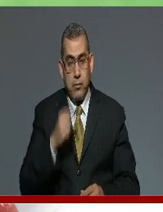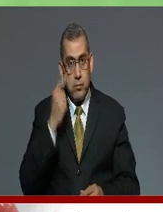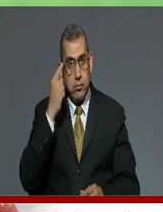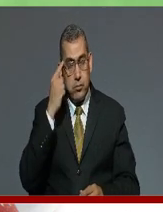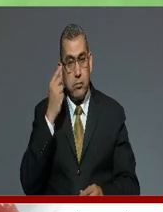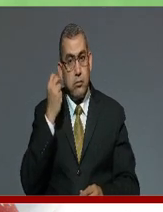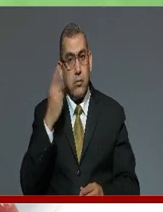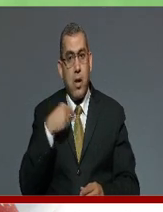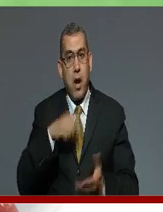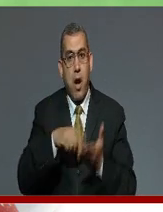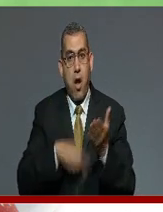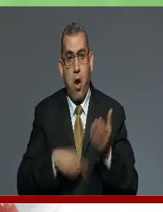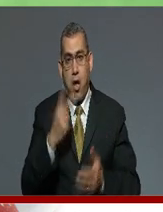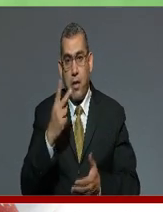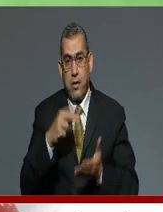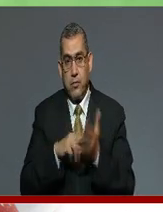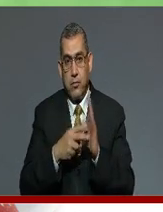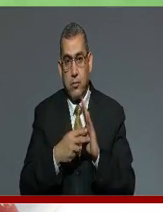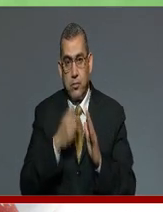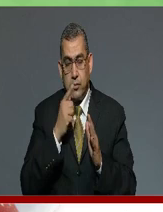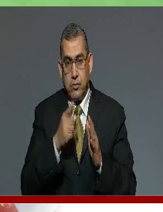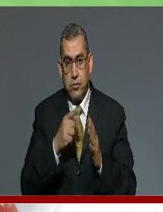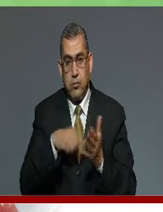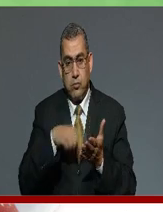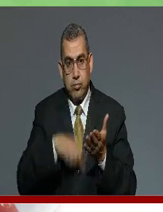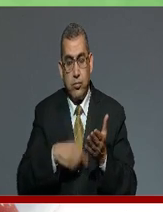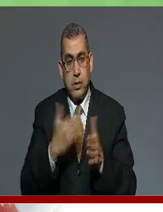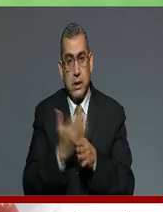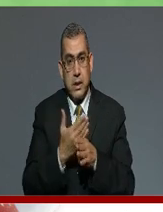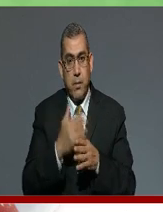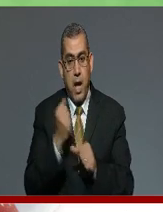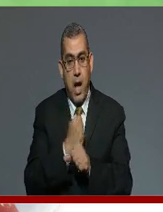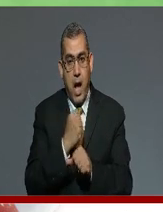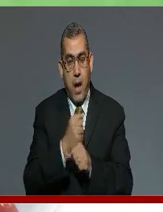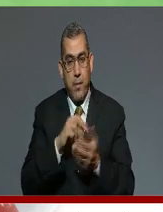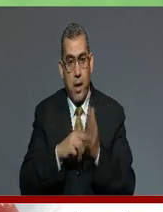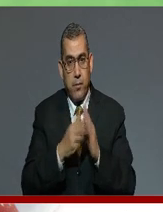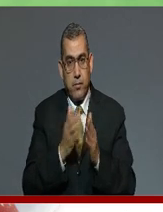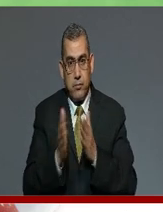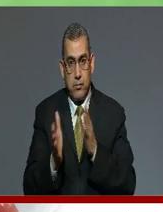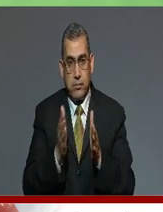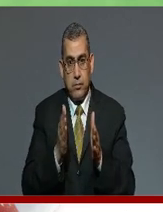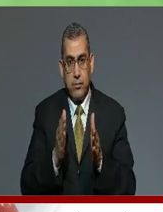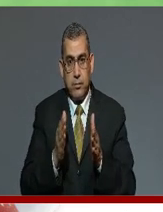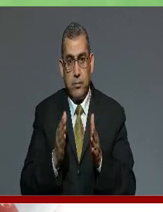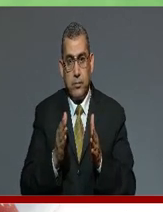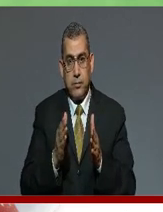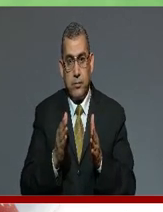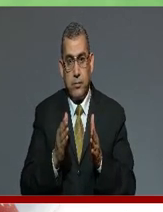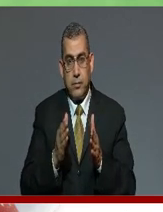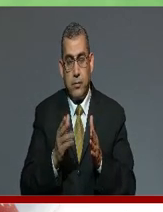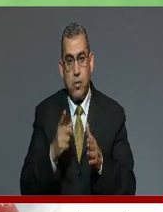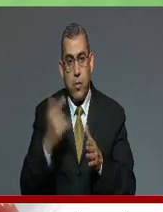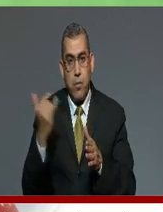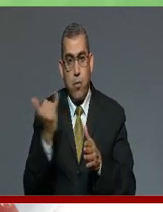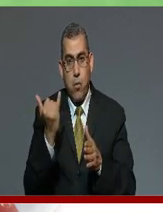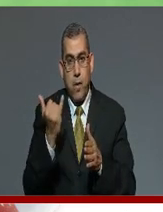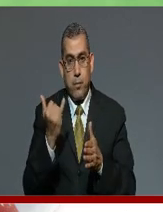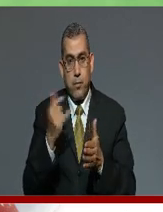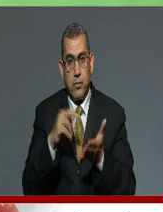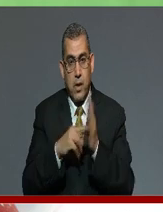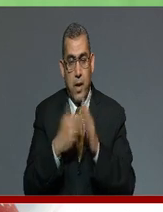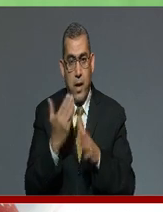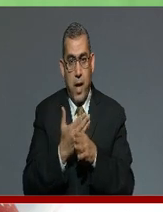مقرنا ونعمل على مستوى اقليمي وخصوصا في بالنسبه